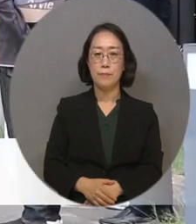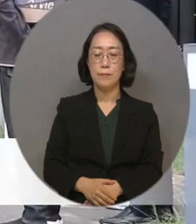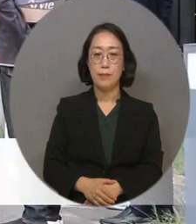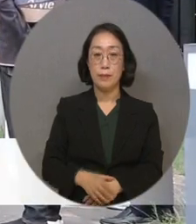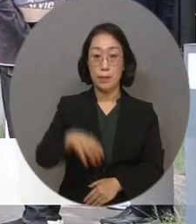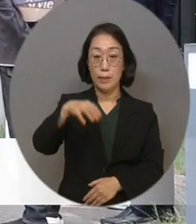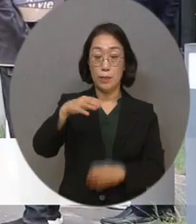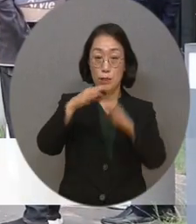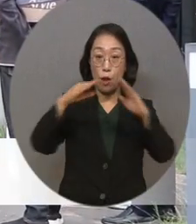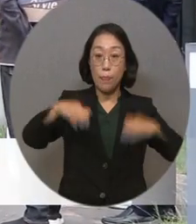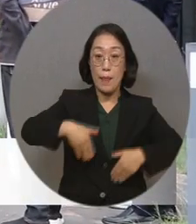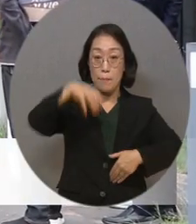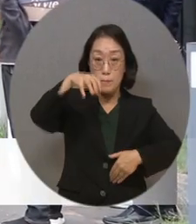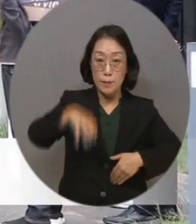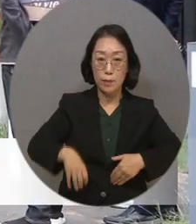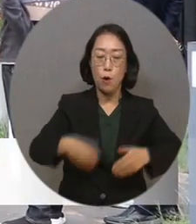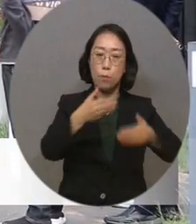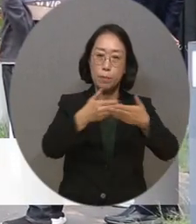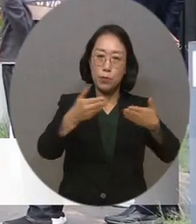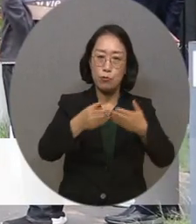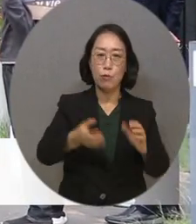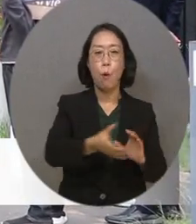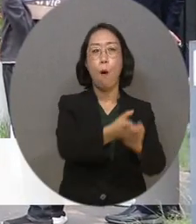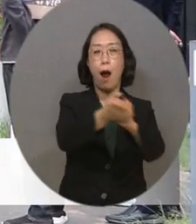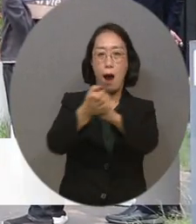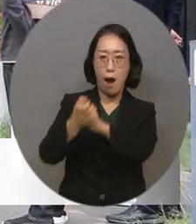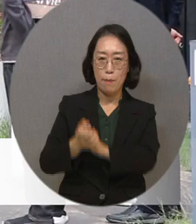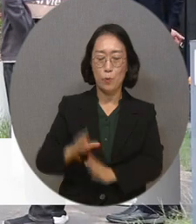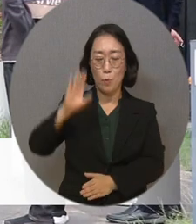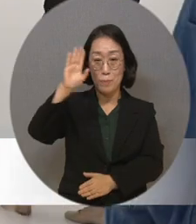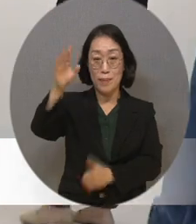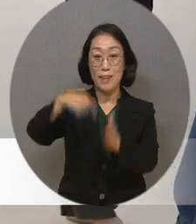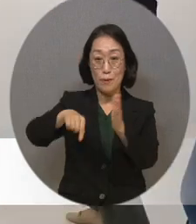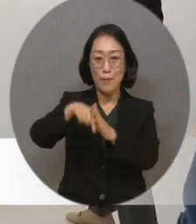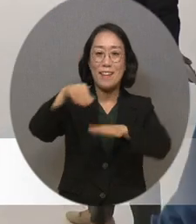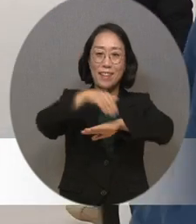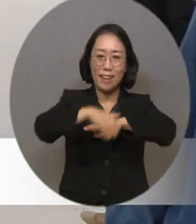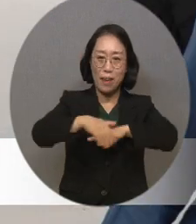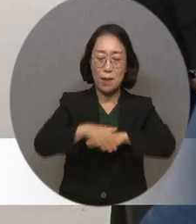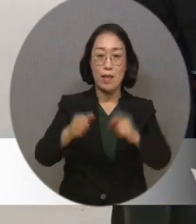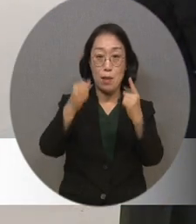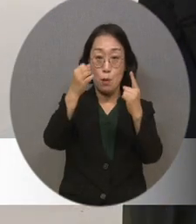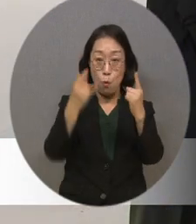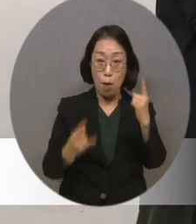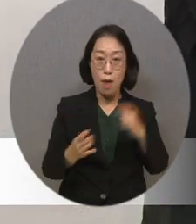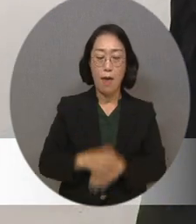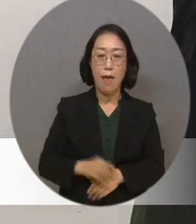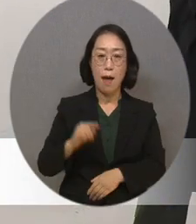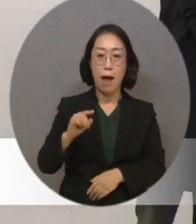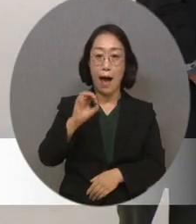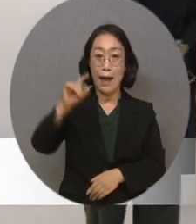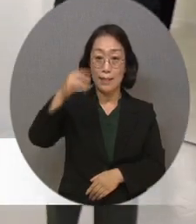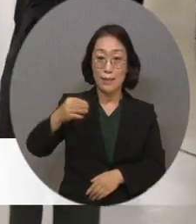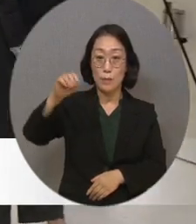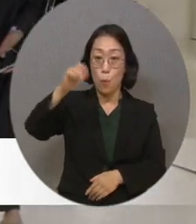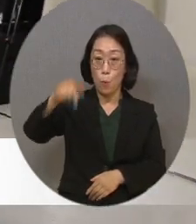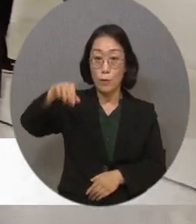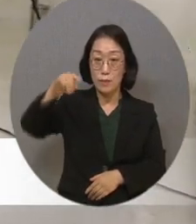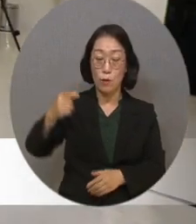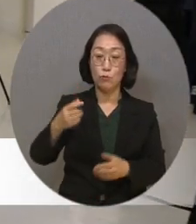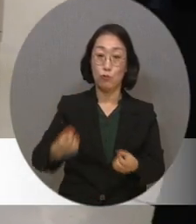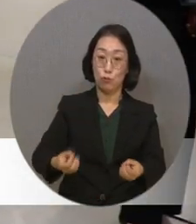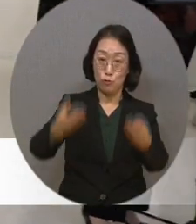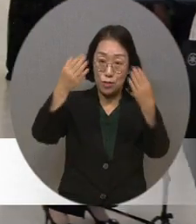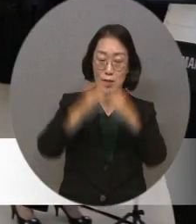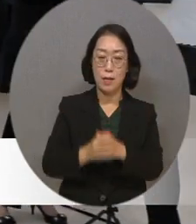전남지역 미술인의 화합과 전남예술의 미래를 그리는 프로젝트 제1회 전남아트옥션 미술제가